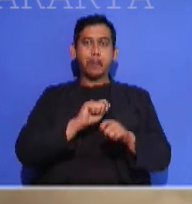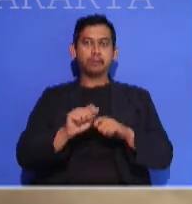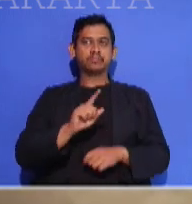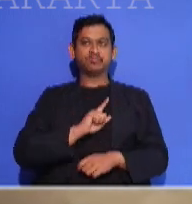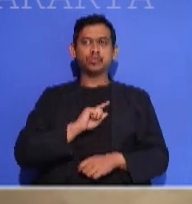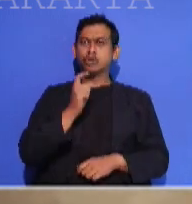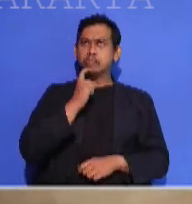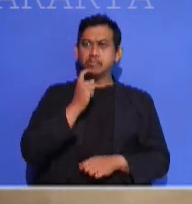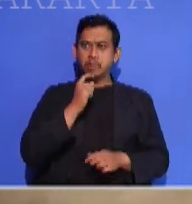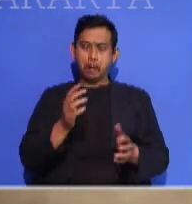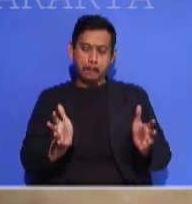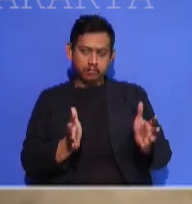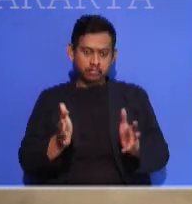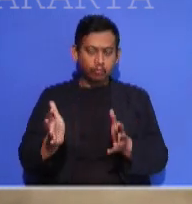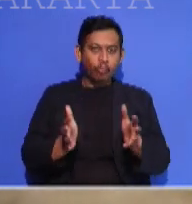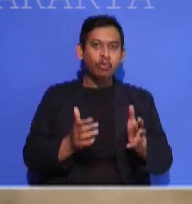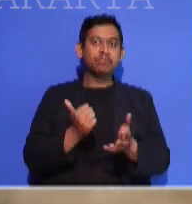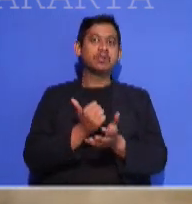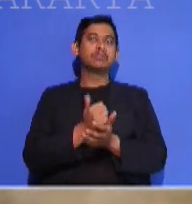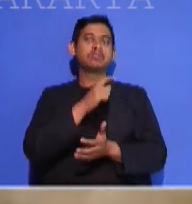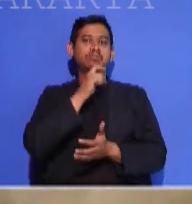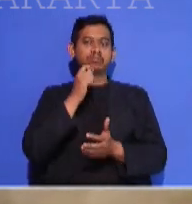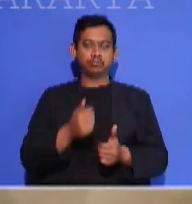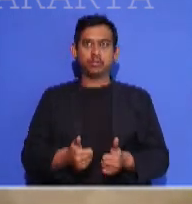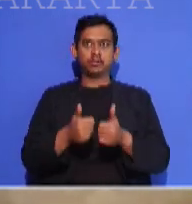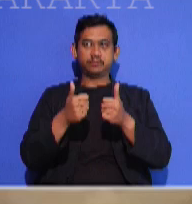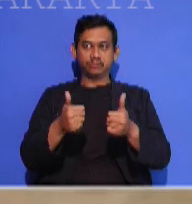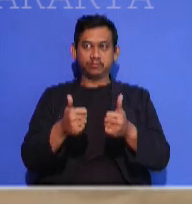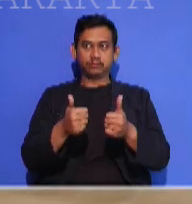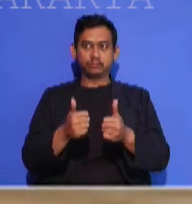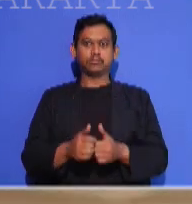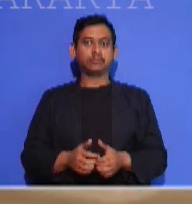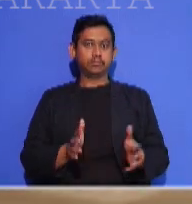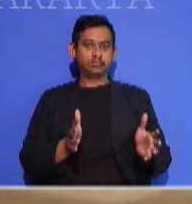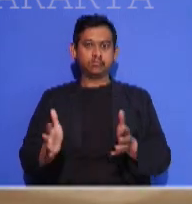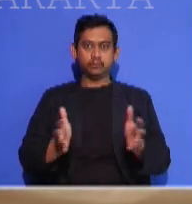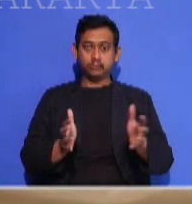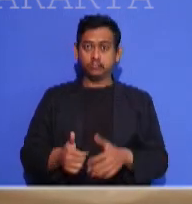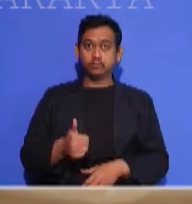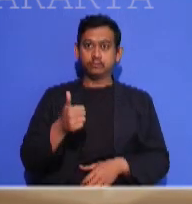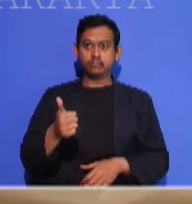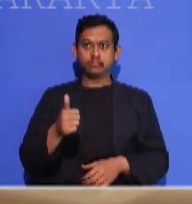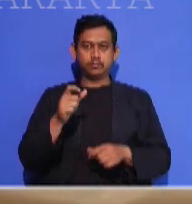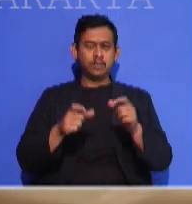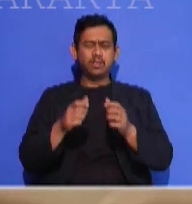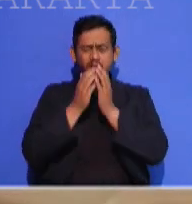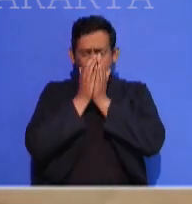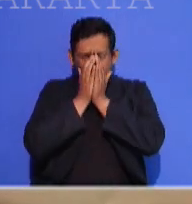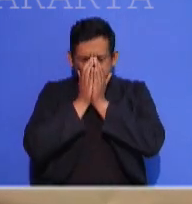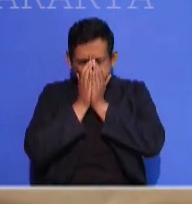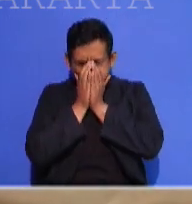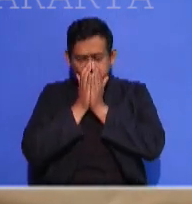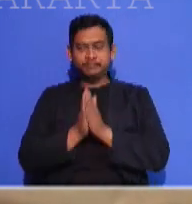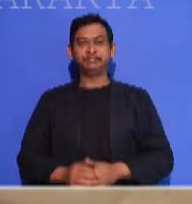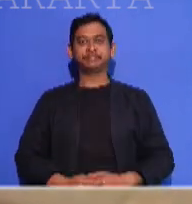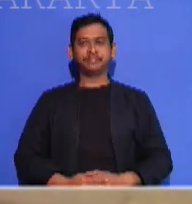kados tanggi tepalihipun. Dumugi wekdal samenika ngantos gerabah dados komoditas pilih tanding ing laladan